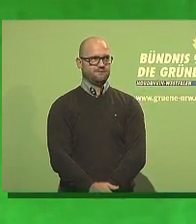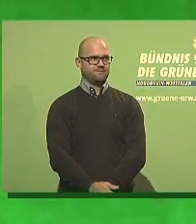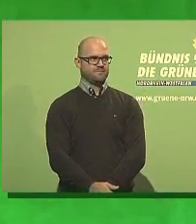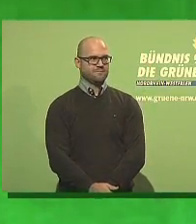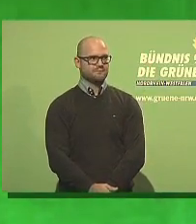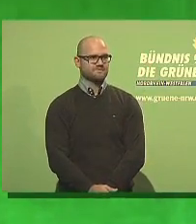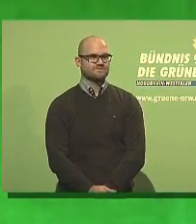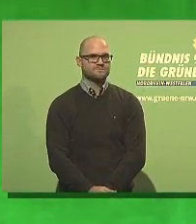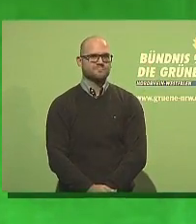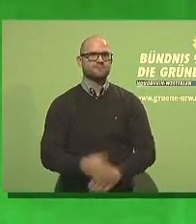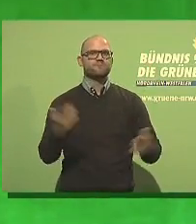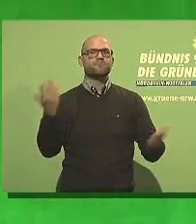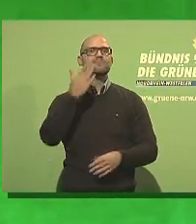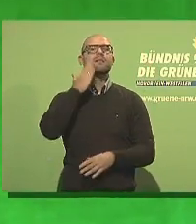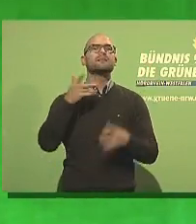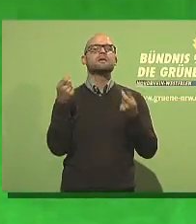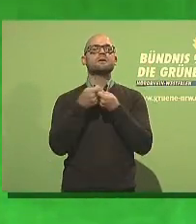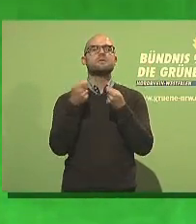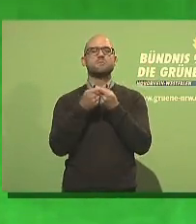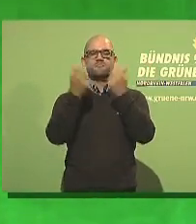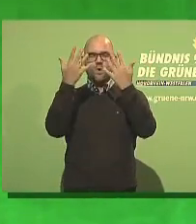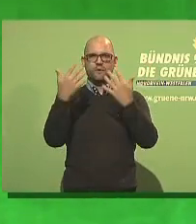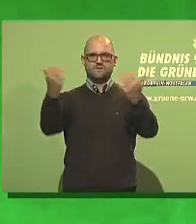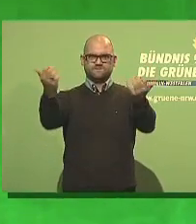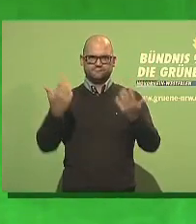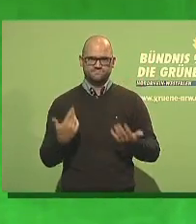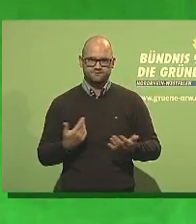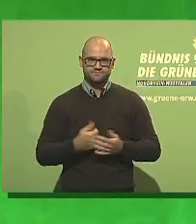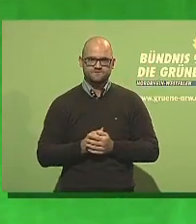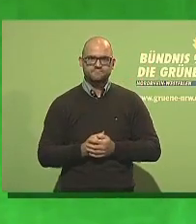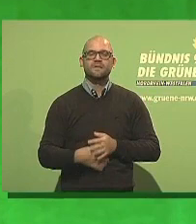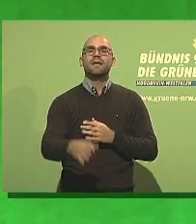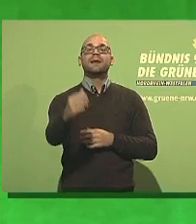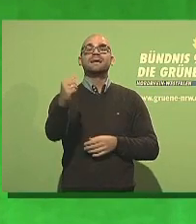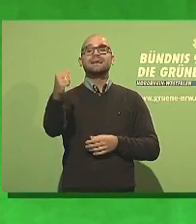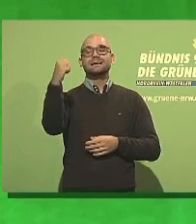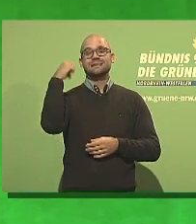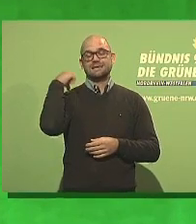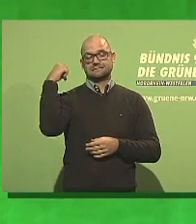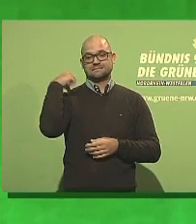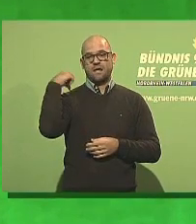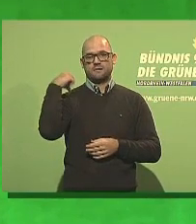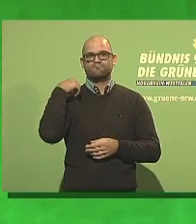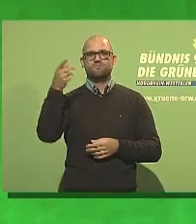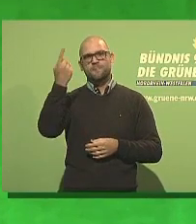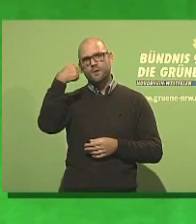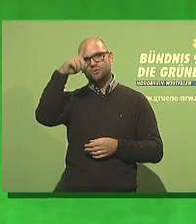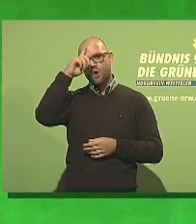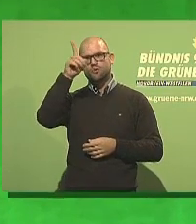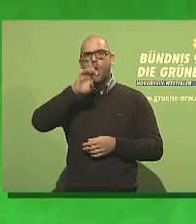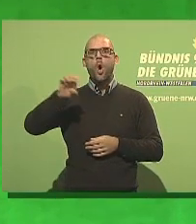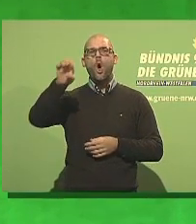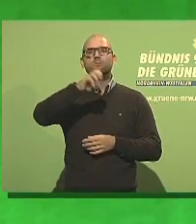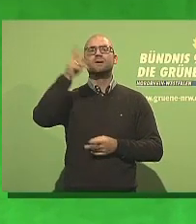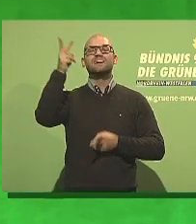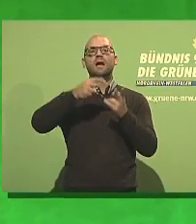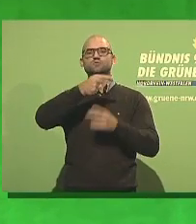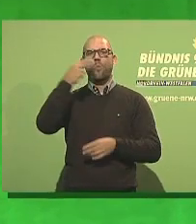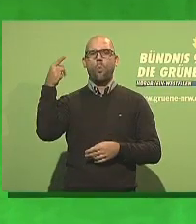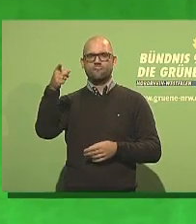Liebe Freundinnen und Freunde, gestern wurde Deutschland vom Europäischen Gerichtshof zum dritten